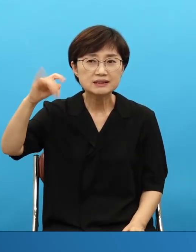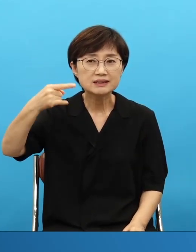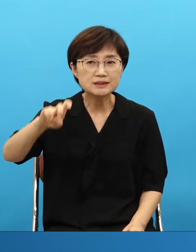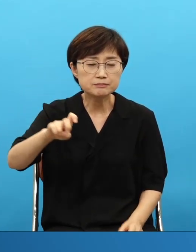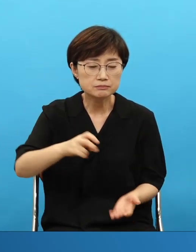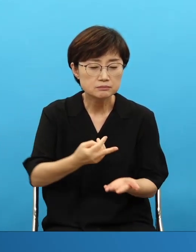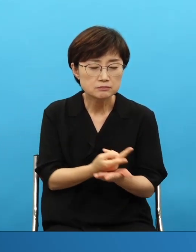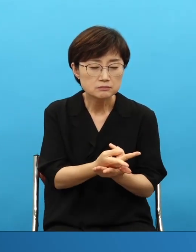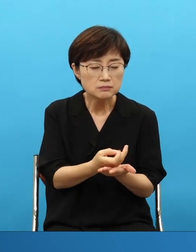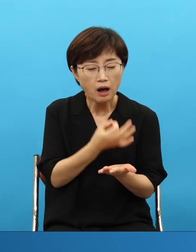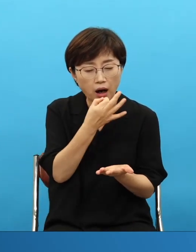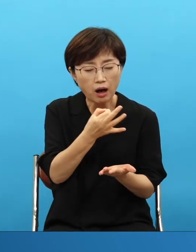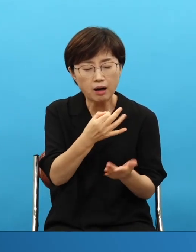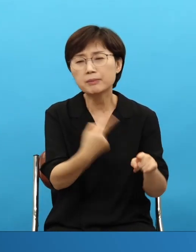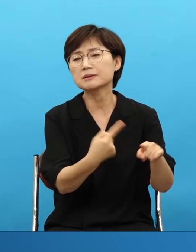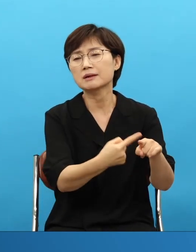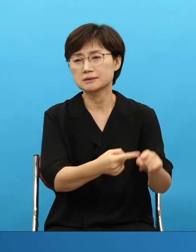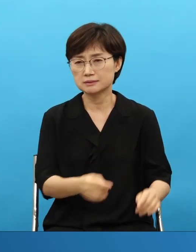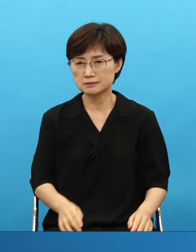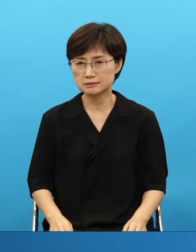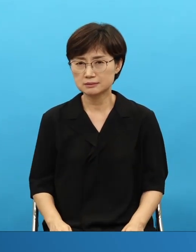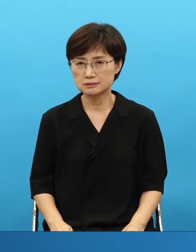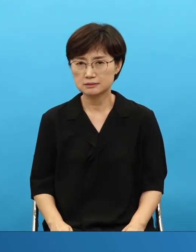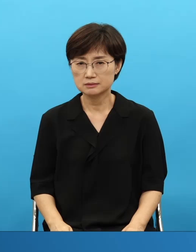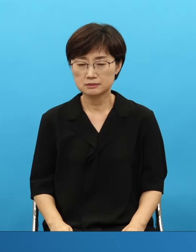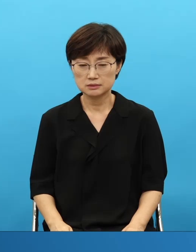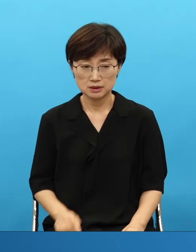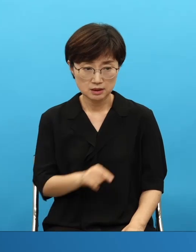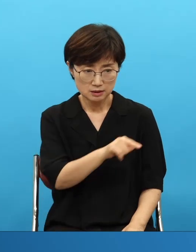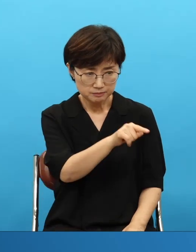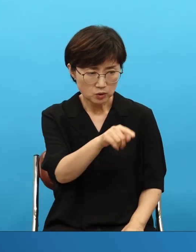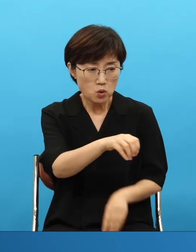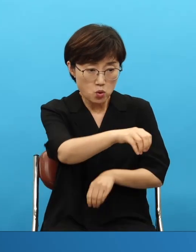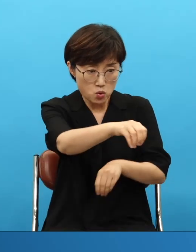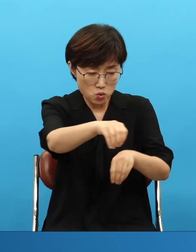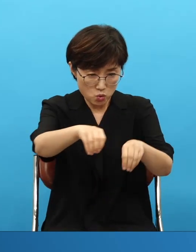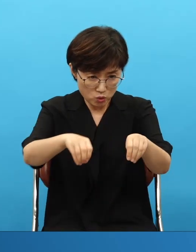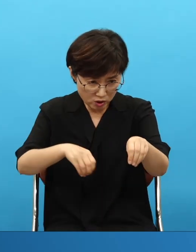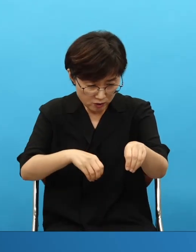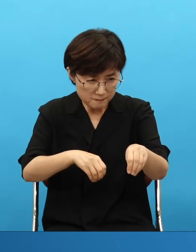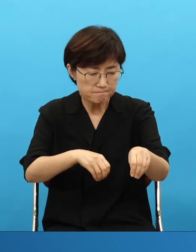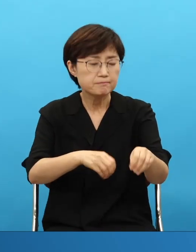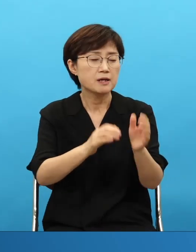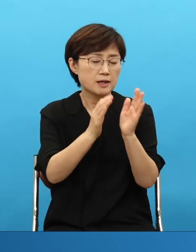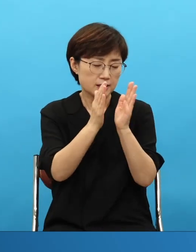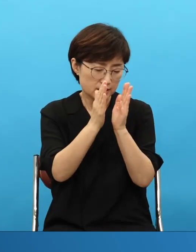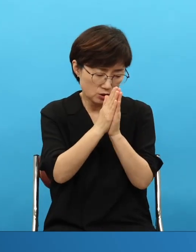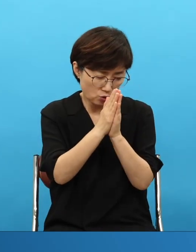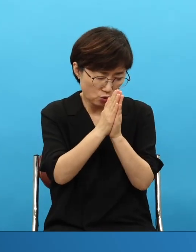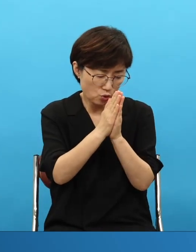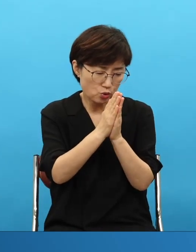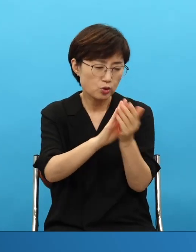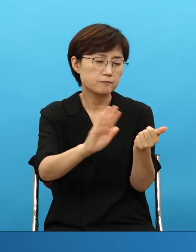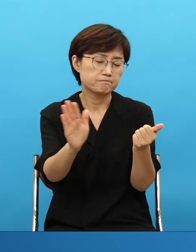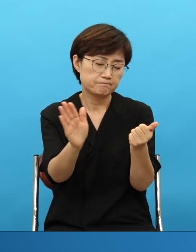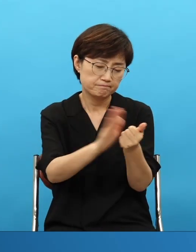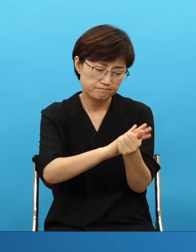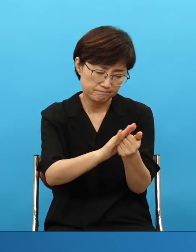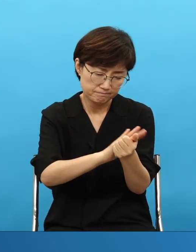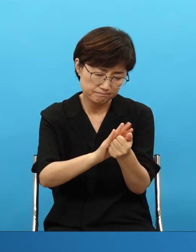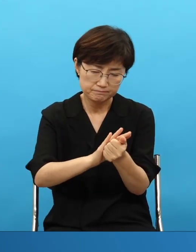그러면 착각하지 마. 오히려 그 사람을 기도하고 진심으로 기도하고 잘하면요